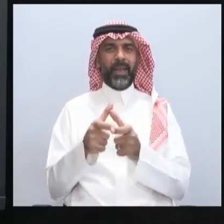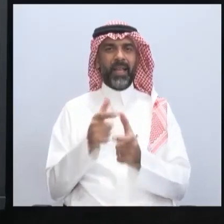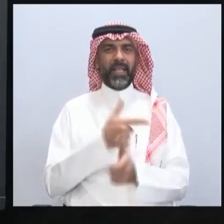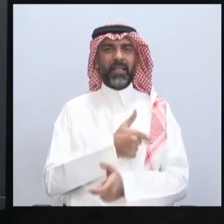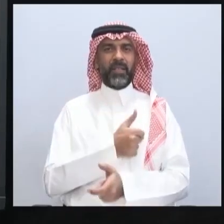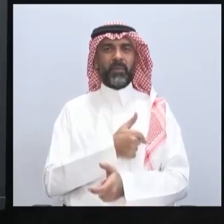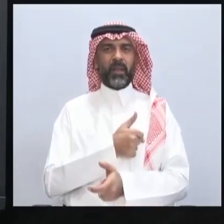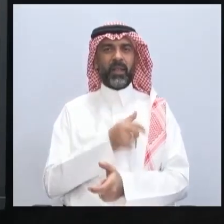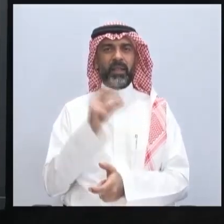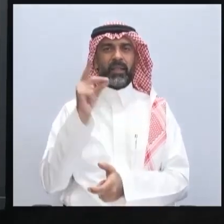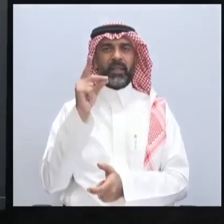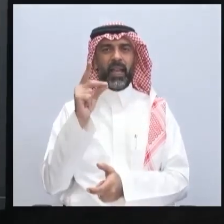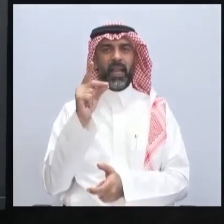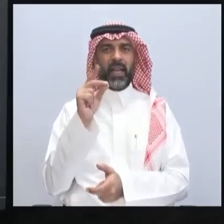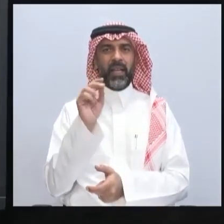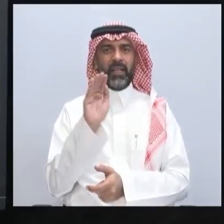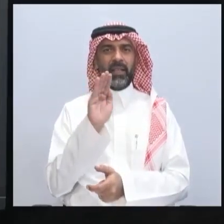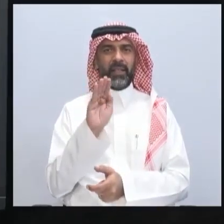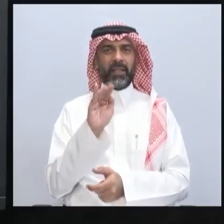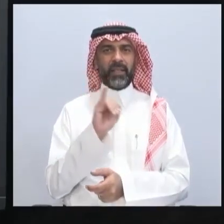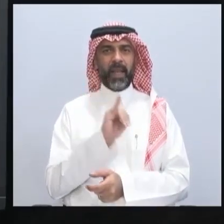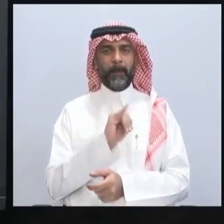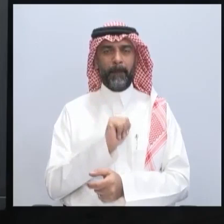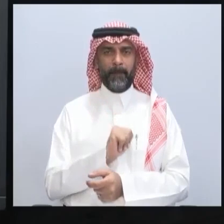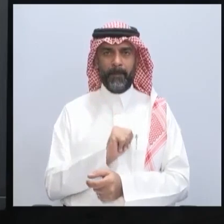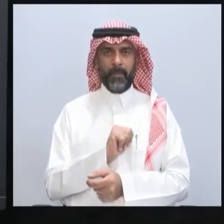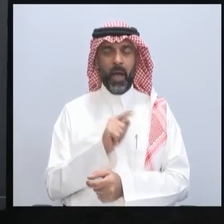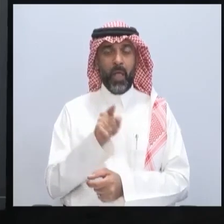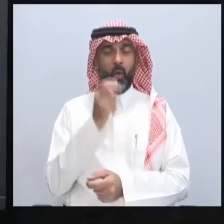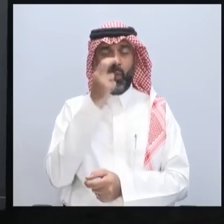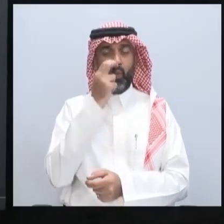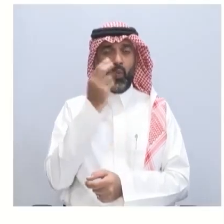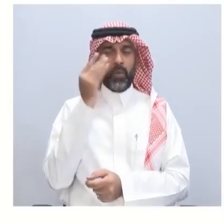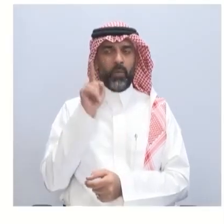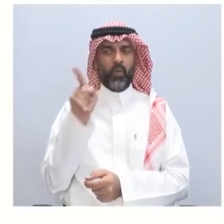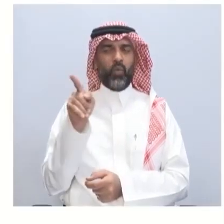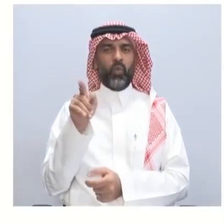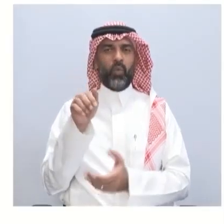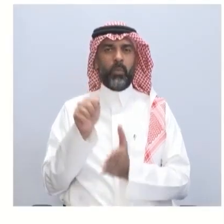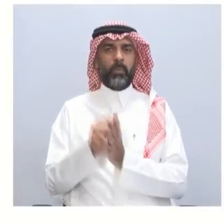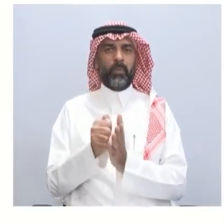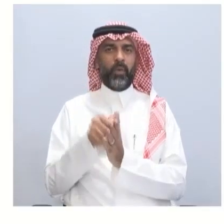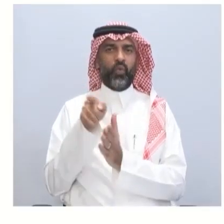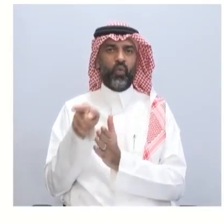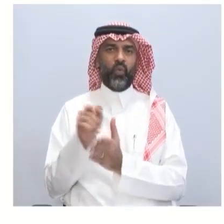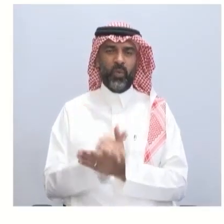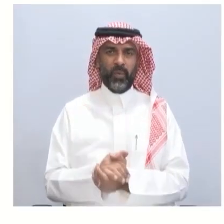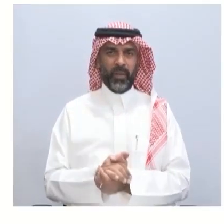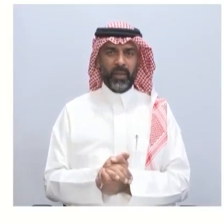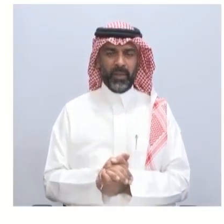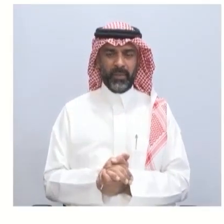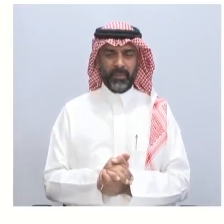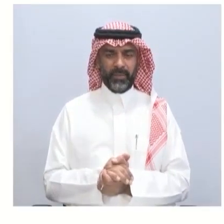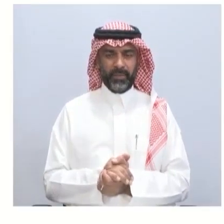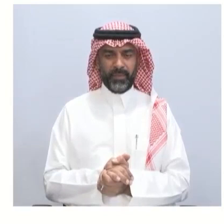قبيله طسم قبيله طسم كانت تسكن خضراء حجر لماذا